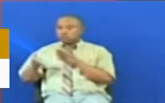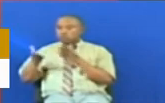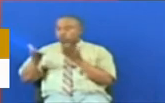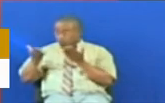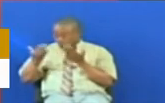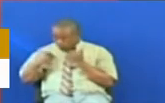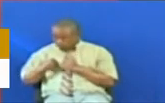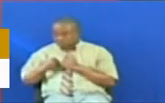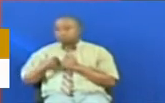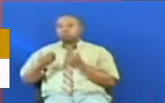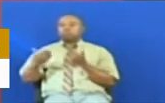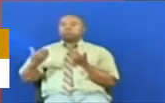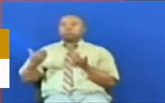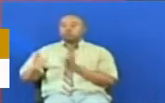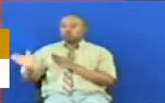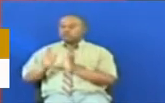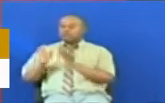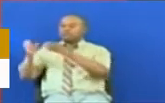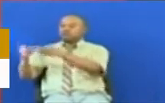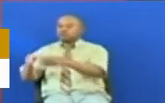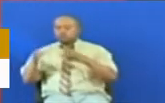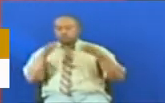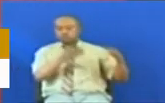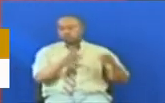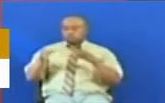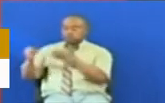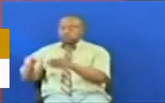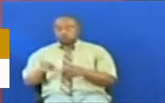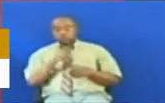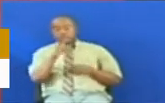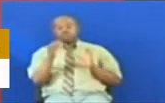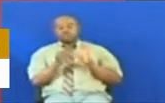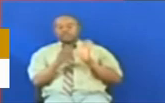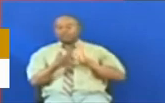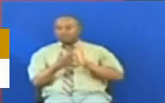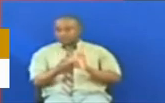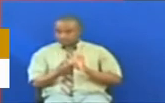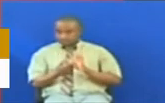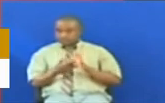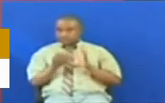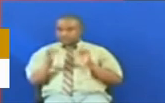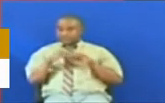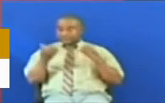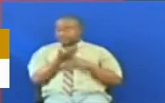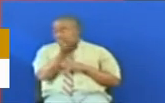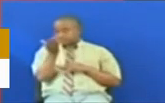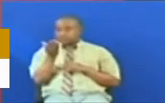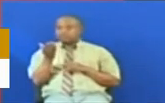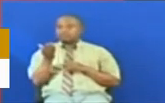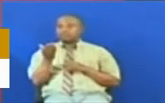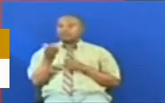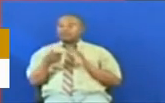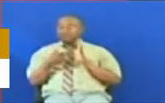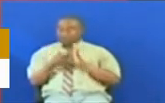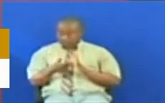watakuwa wanakaa. Mheshimiwa Speaker, ndio maana anasema sheria hii ni ya mfano na taasisi nyingine ambazo zinaendesha pande